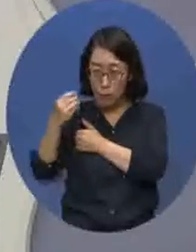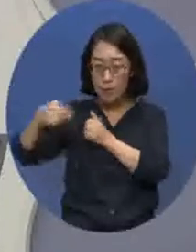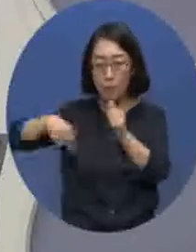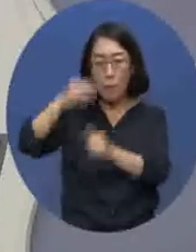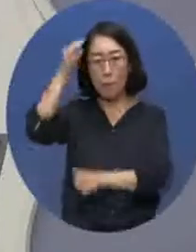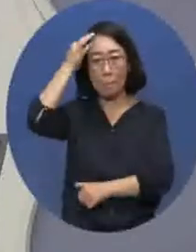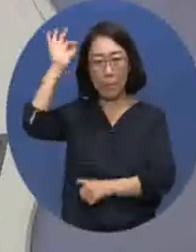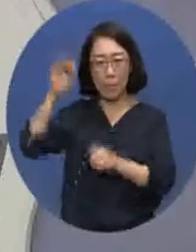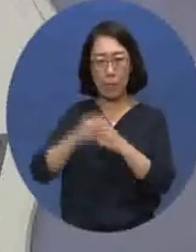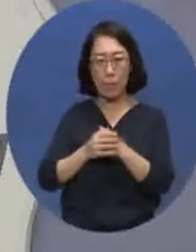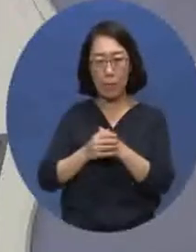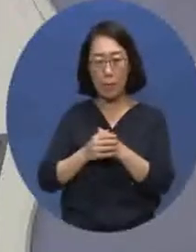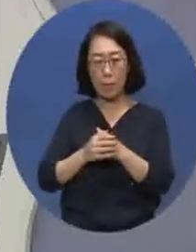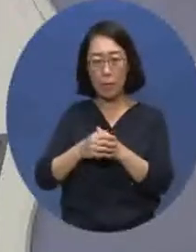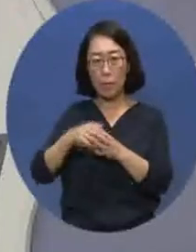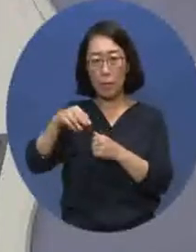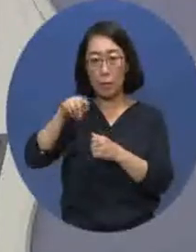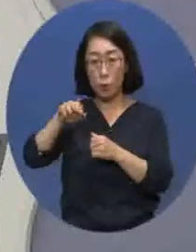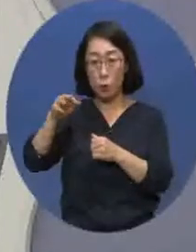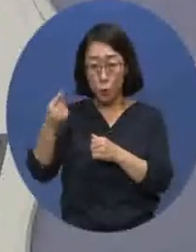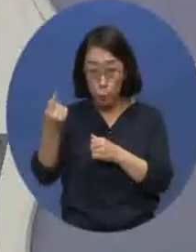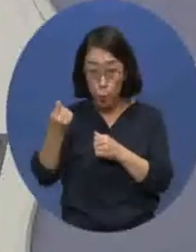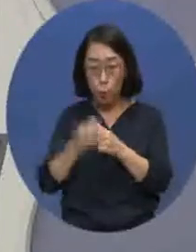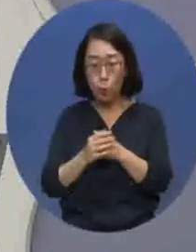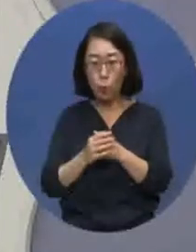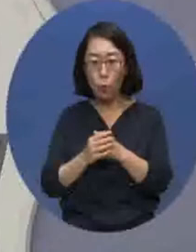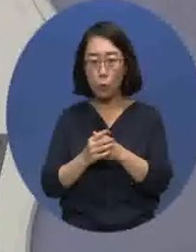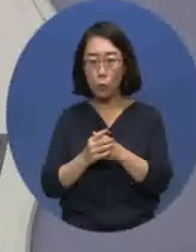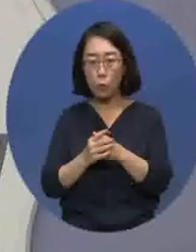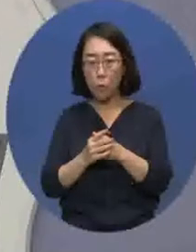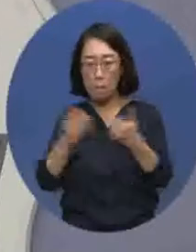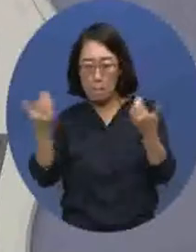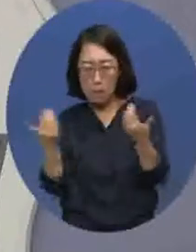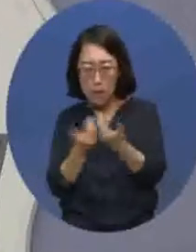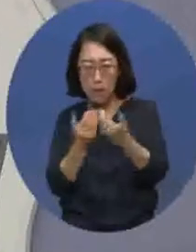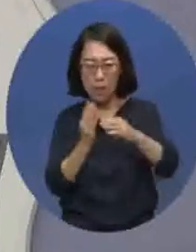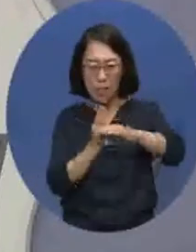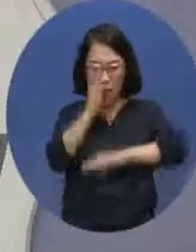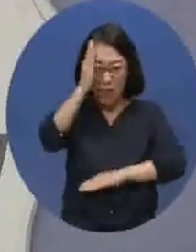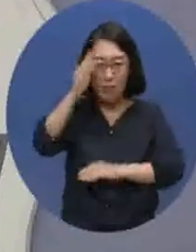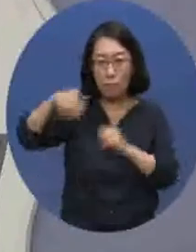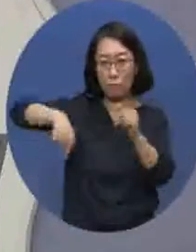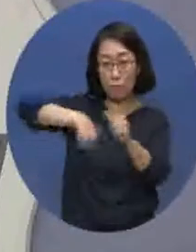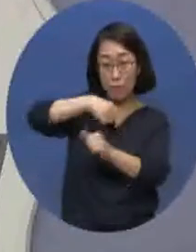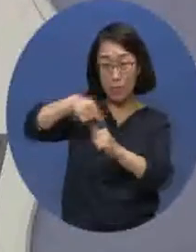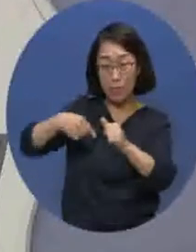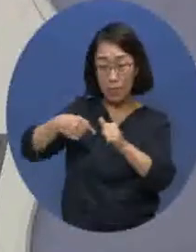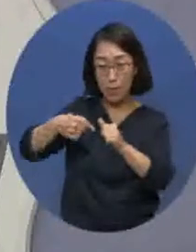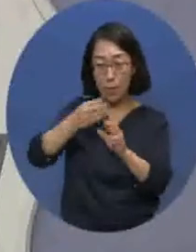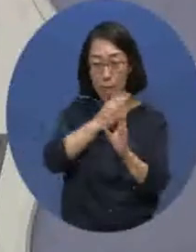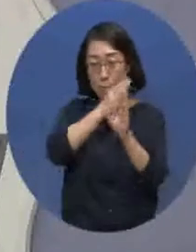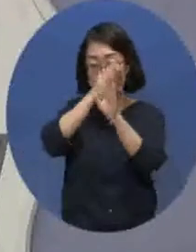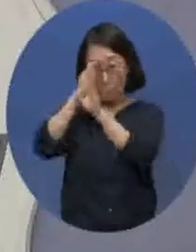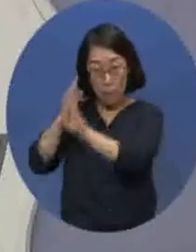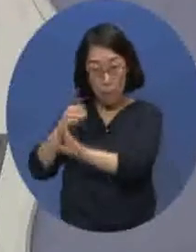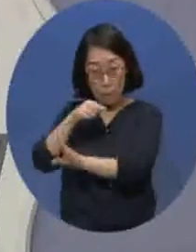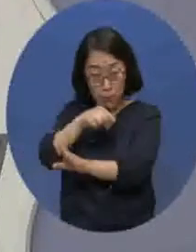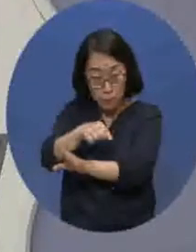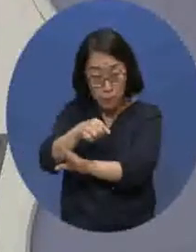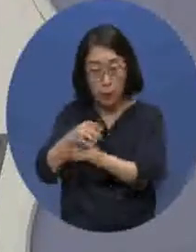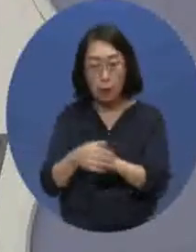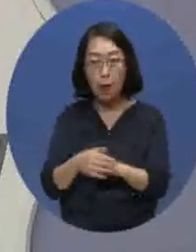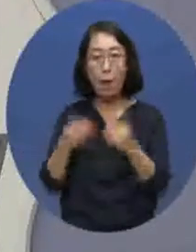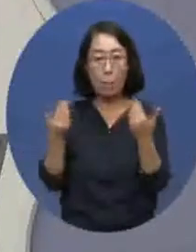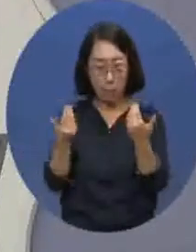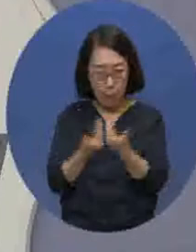극단적인 정치적인 성향을 가지고 있는 분위기가 많지만 그 이면에는 또 그 반대